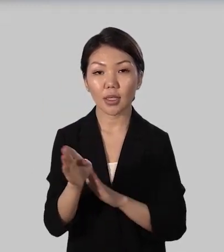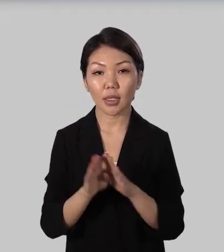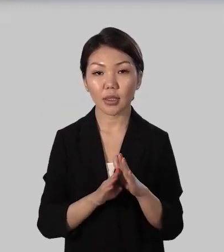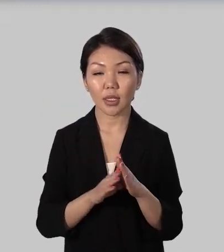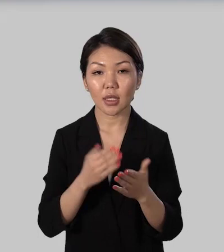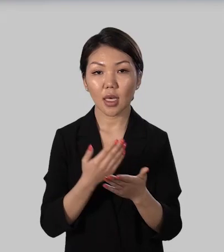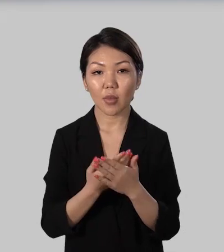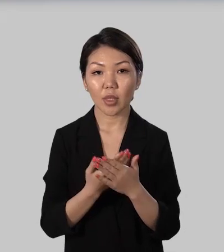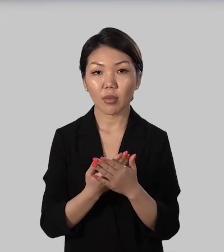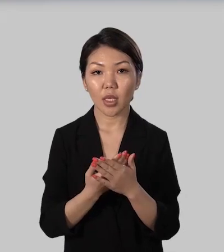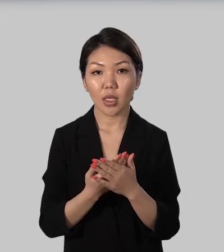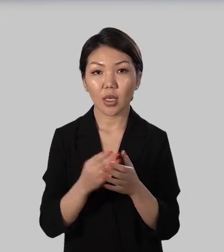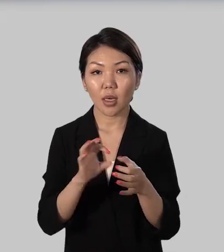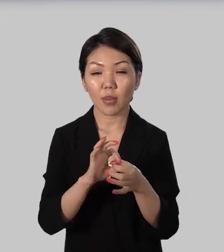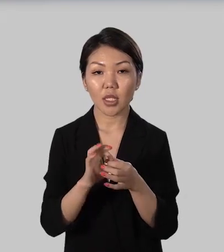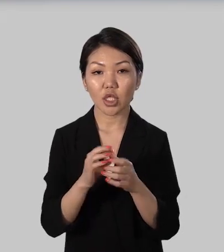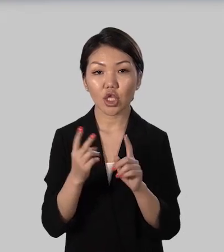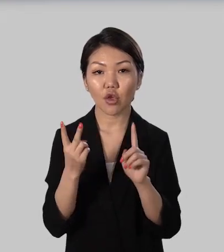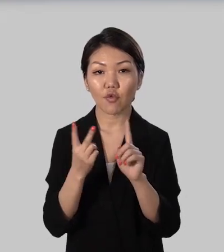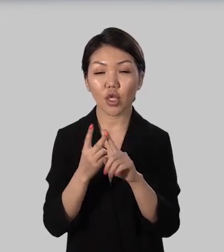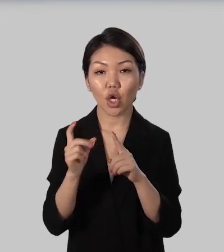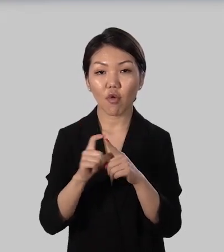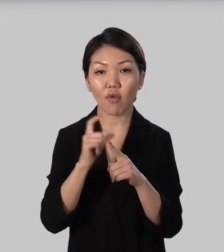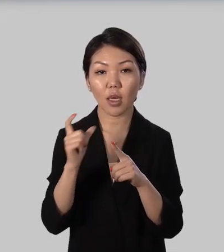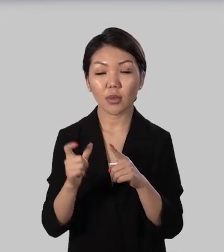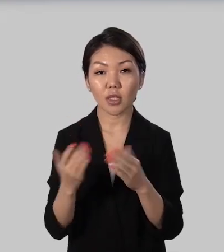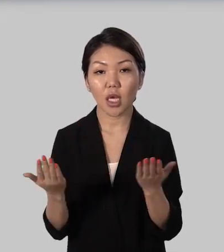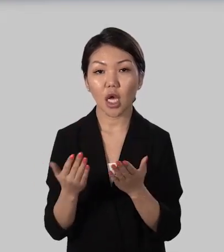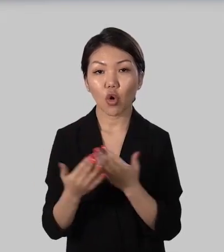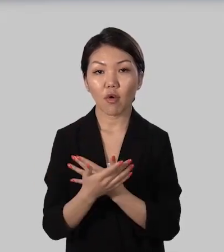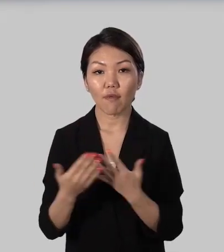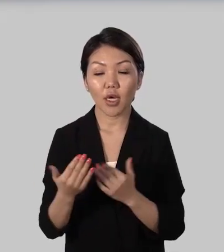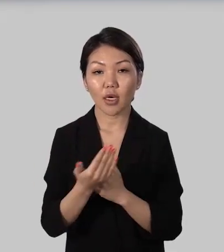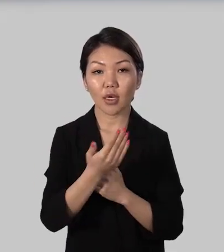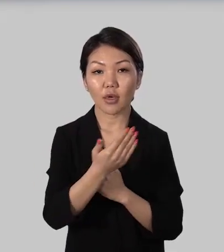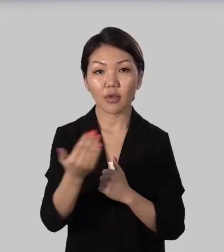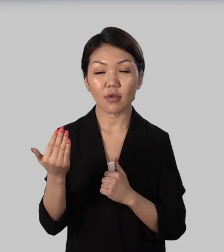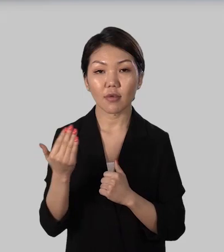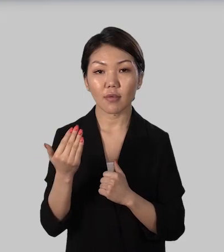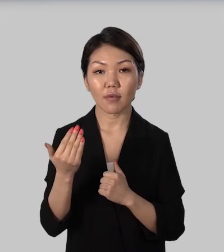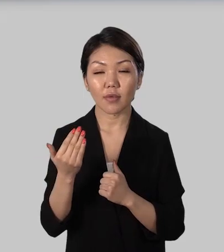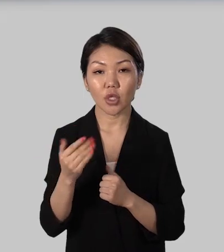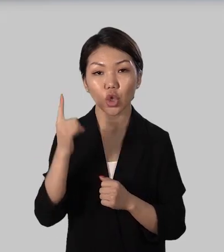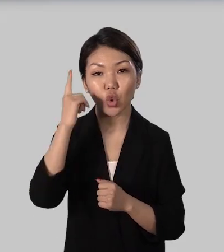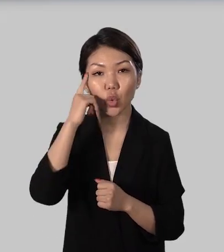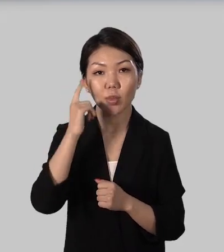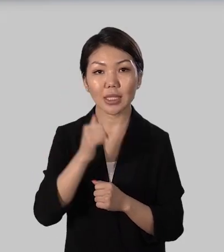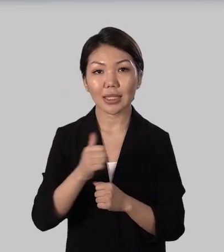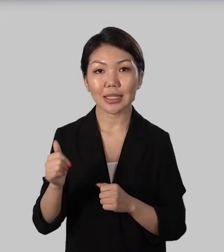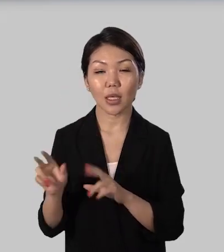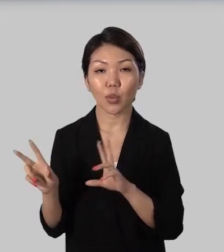2 абзаца какой вариант на ваш взгляд самый удачный